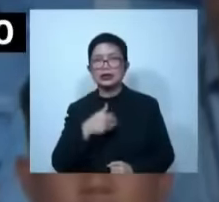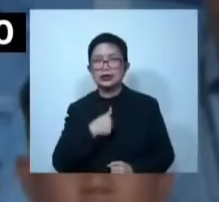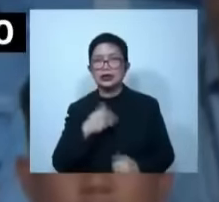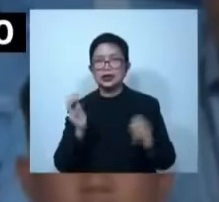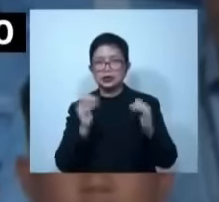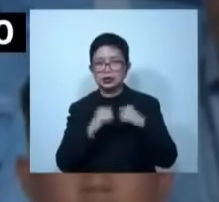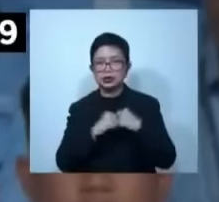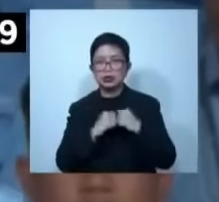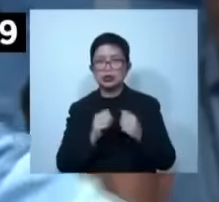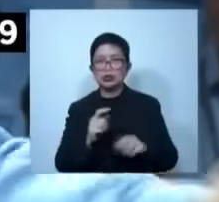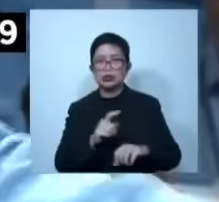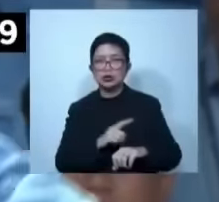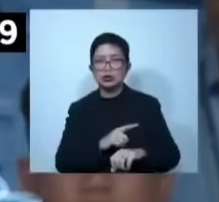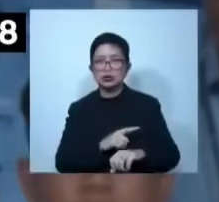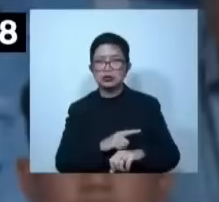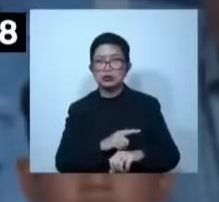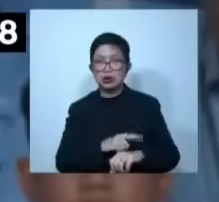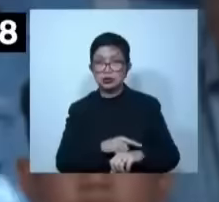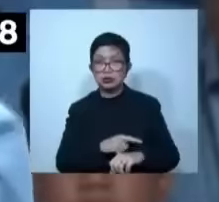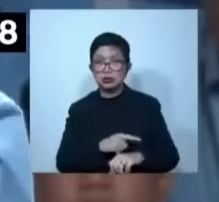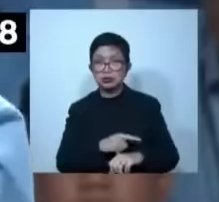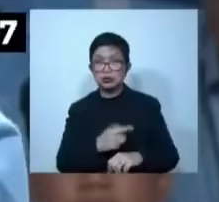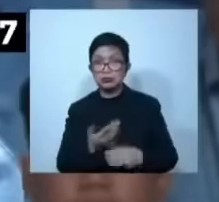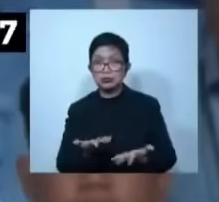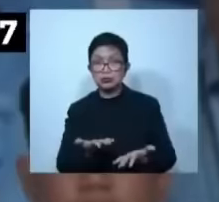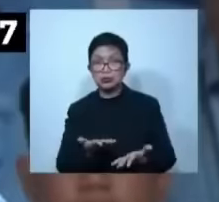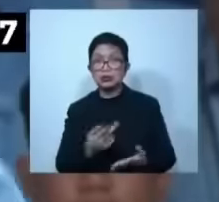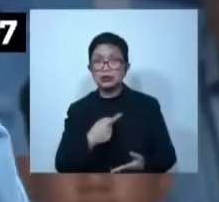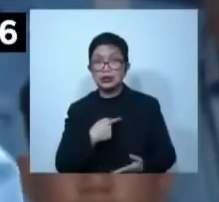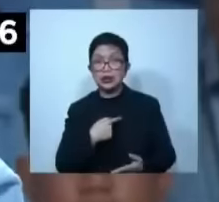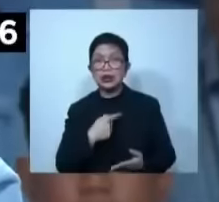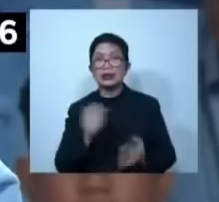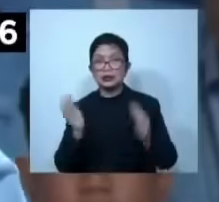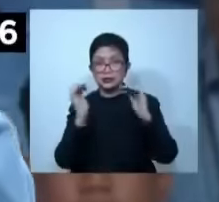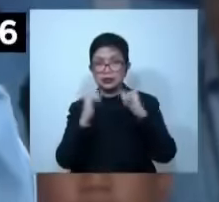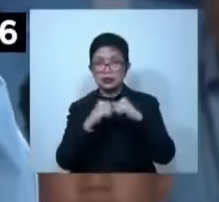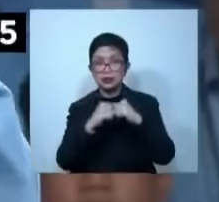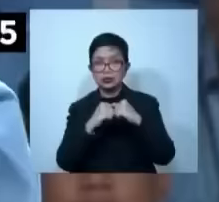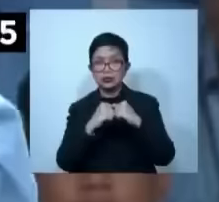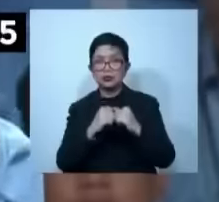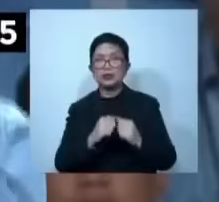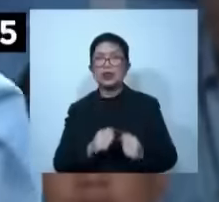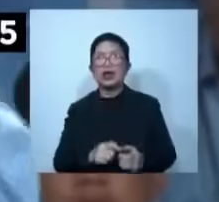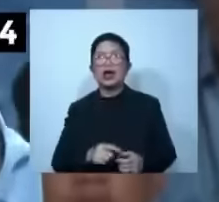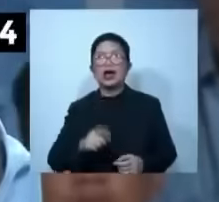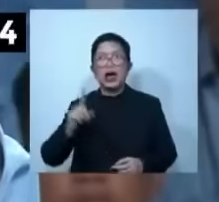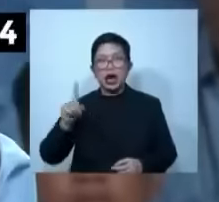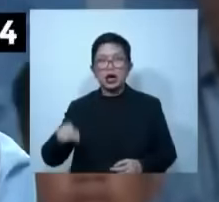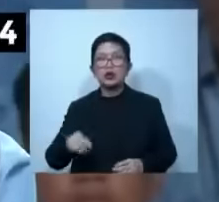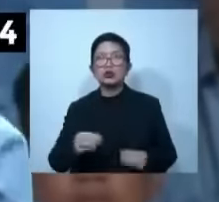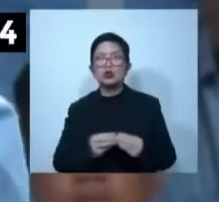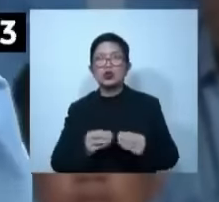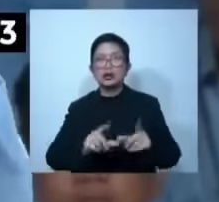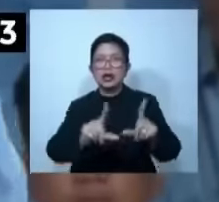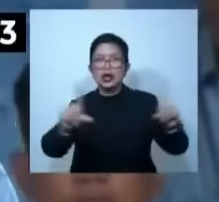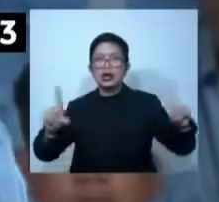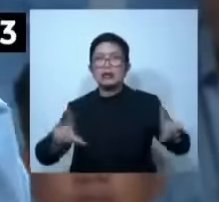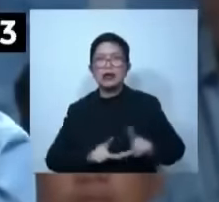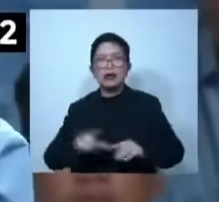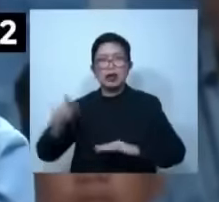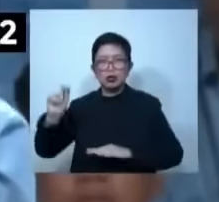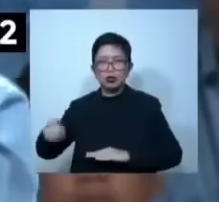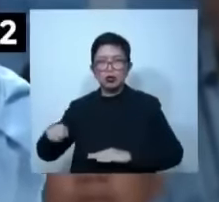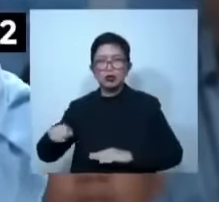Waktunya masih ada, ya. Bapak. Saya sependapat kita harus membuat yudikatif kuat, harus ada